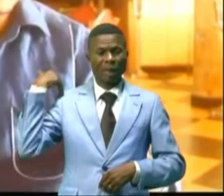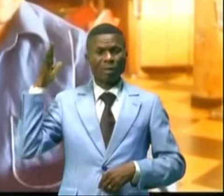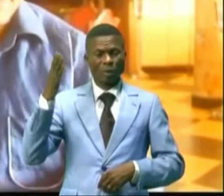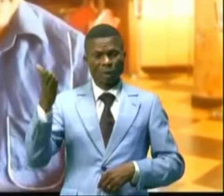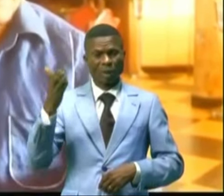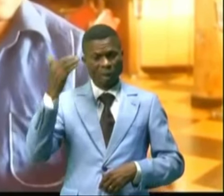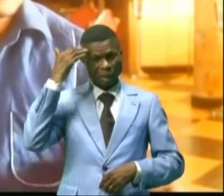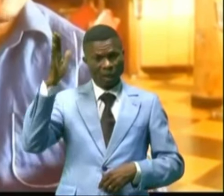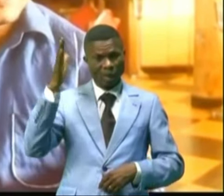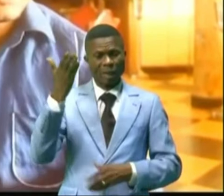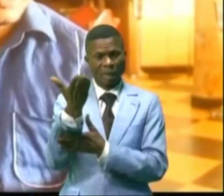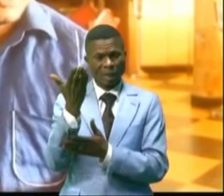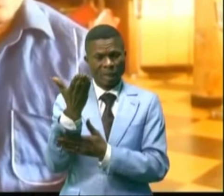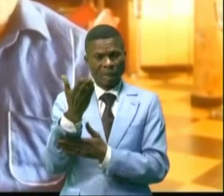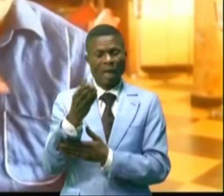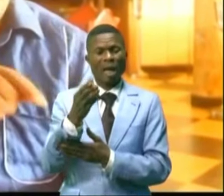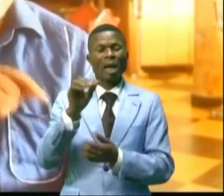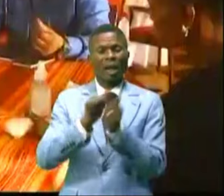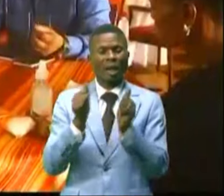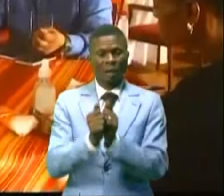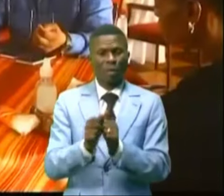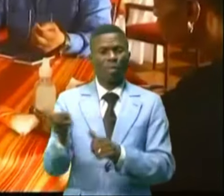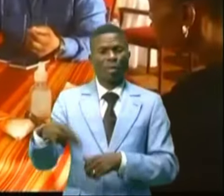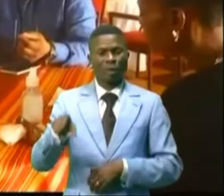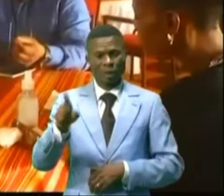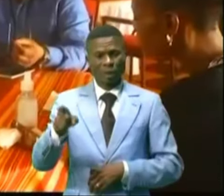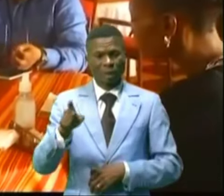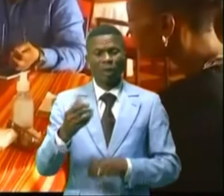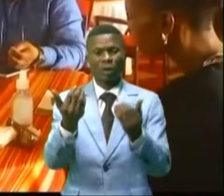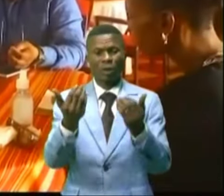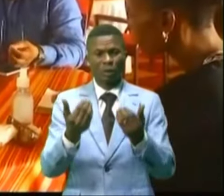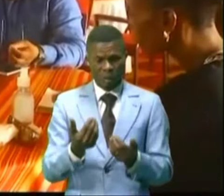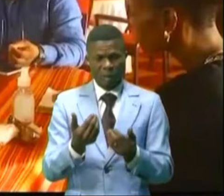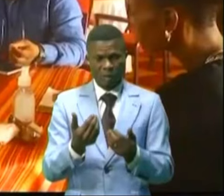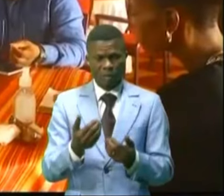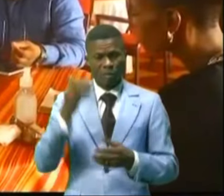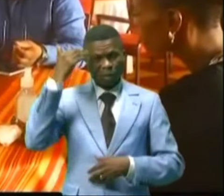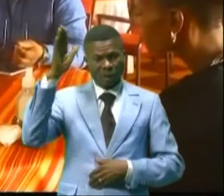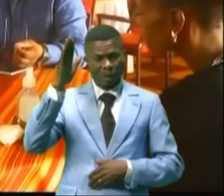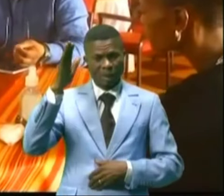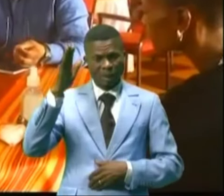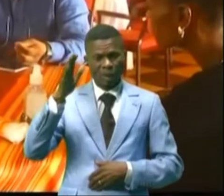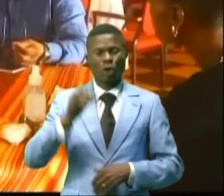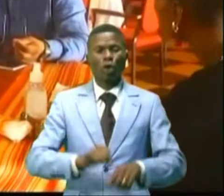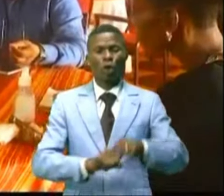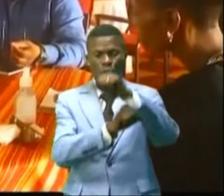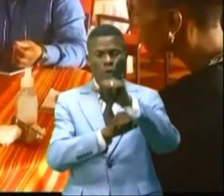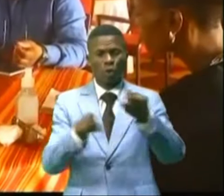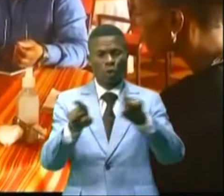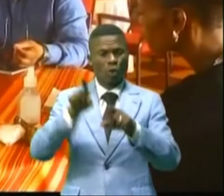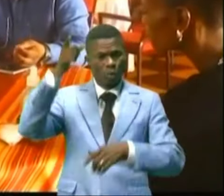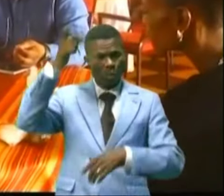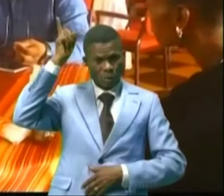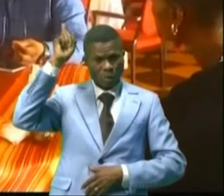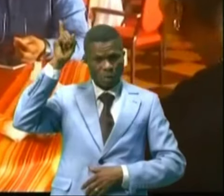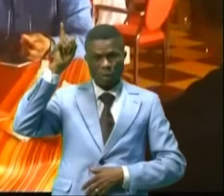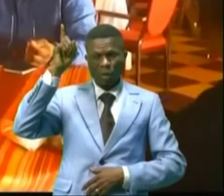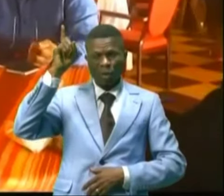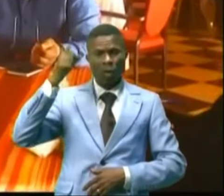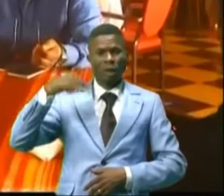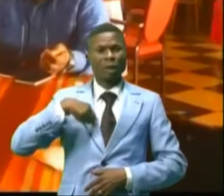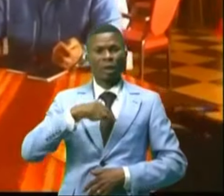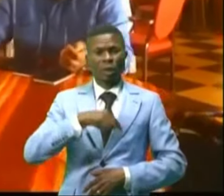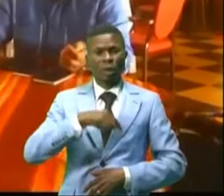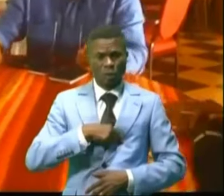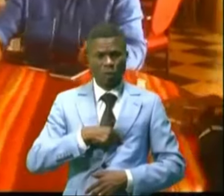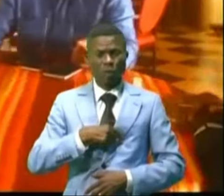plaider pour les causes communes de sa province. Je n'aimerais pas que l'Équateur soit préjudicié comme auparavant. L'honorable Peter